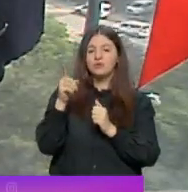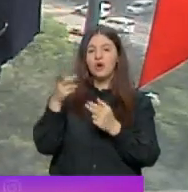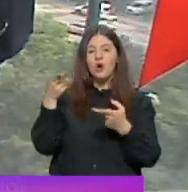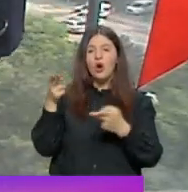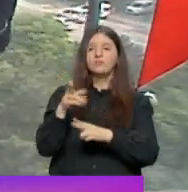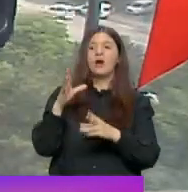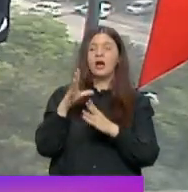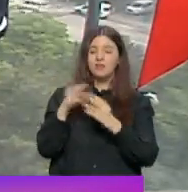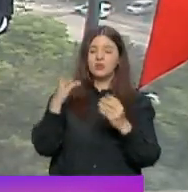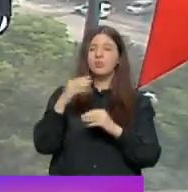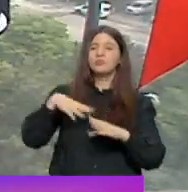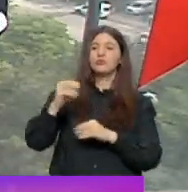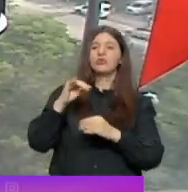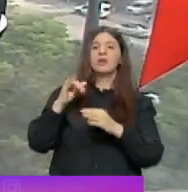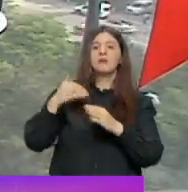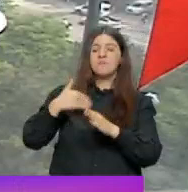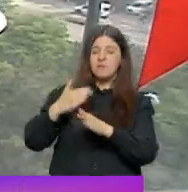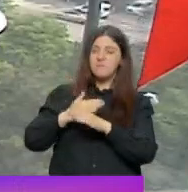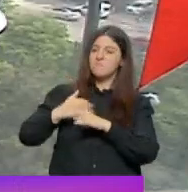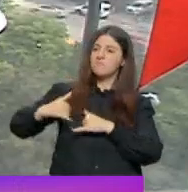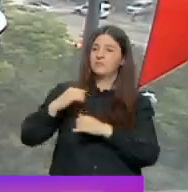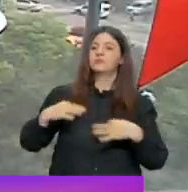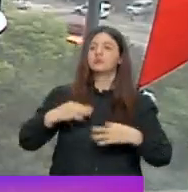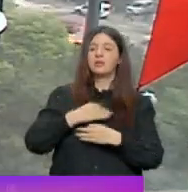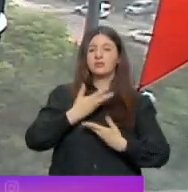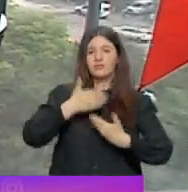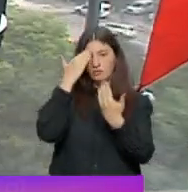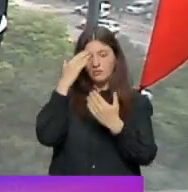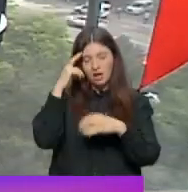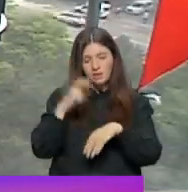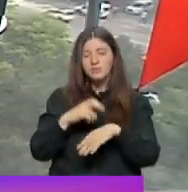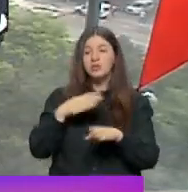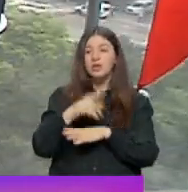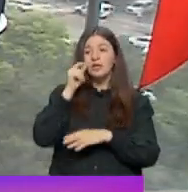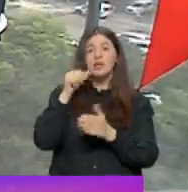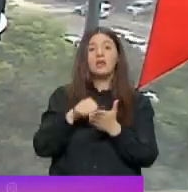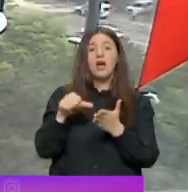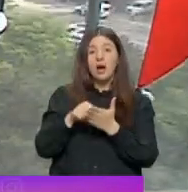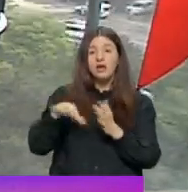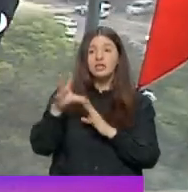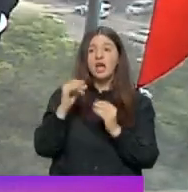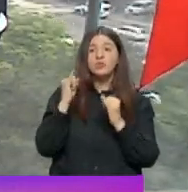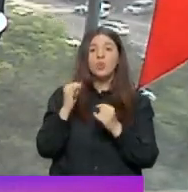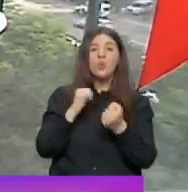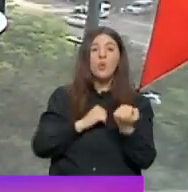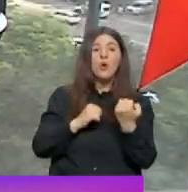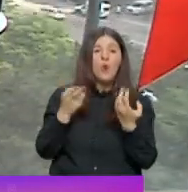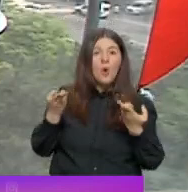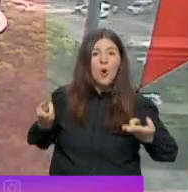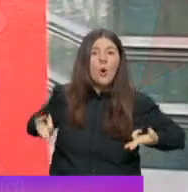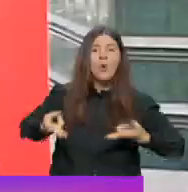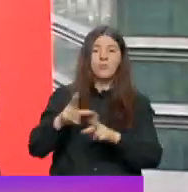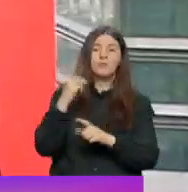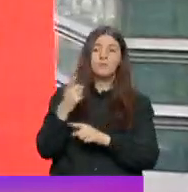soykırımda kaybettiğimiz tüm hemşerilerimi saygıyla sevgiyle anayım. Gerçekten insanlık tarihinin en vahşi katliamlarından bir